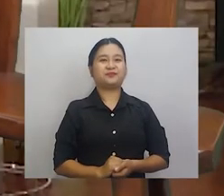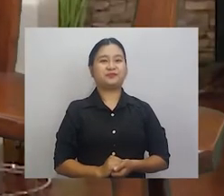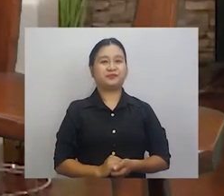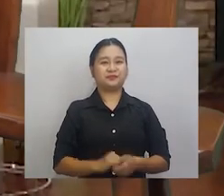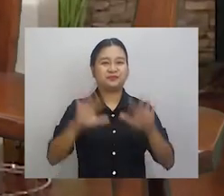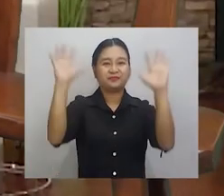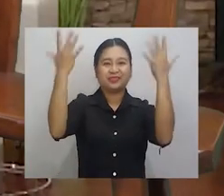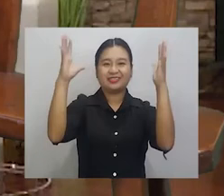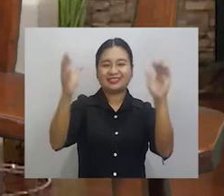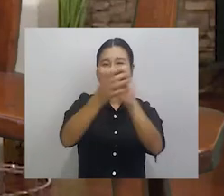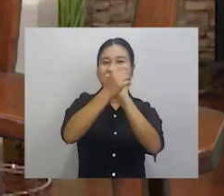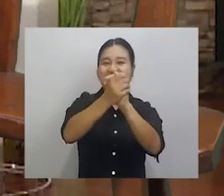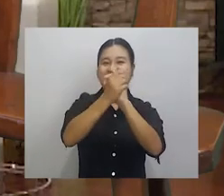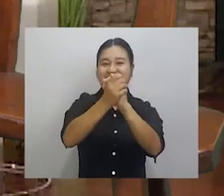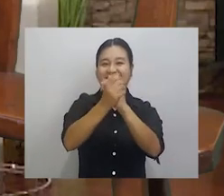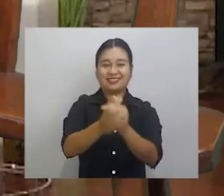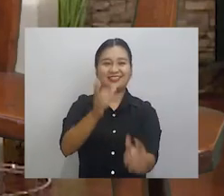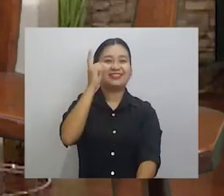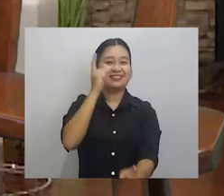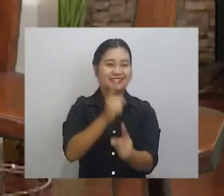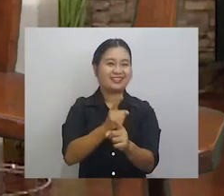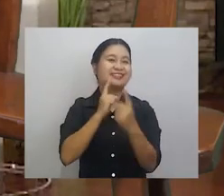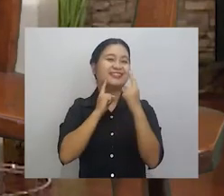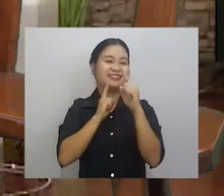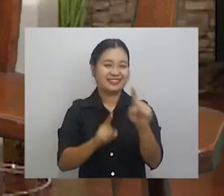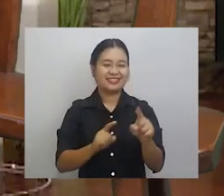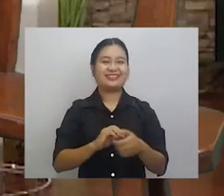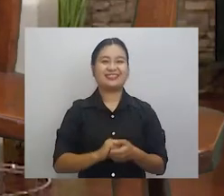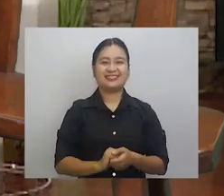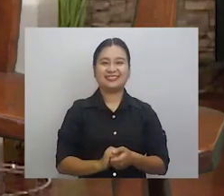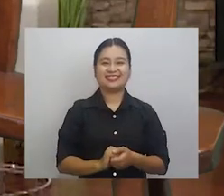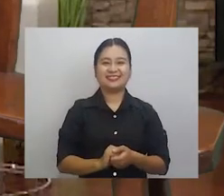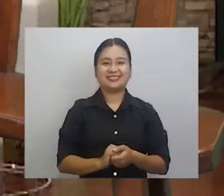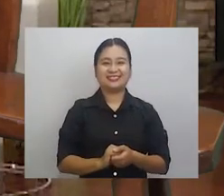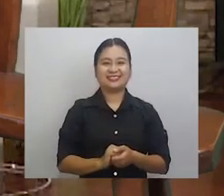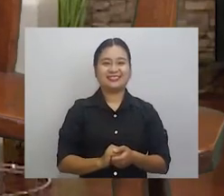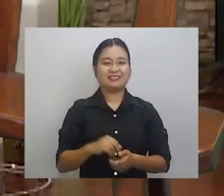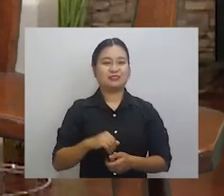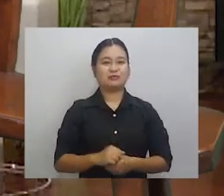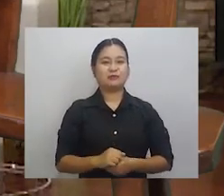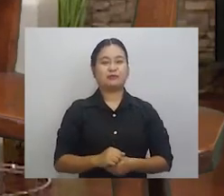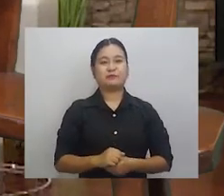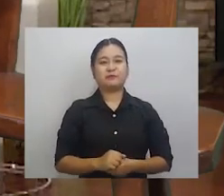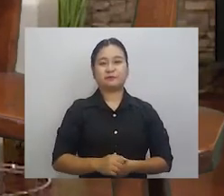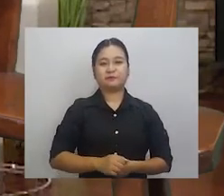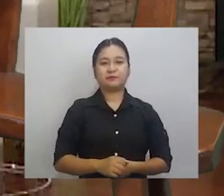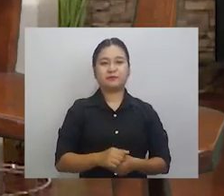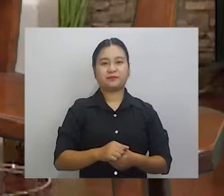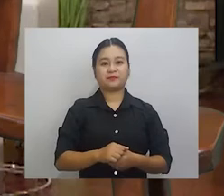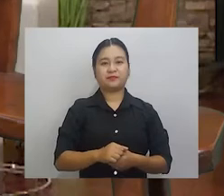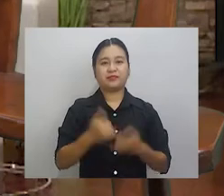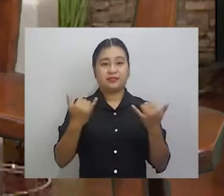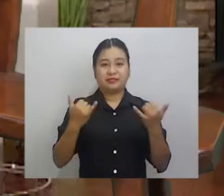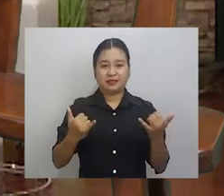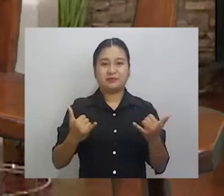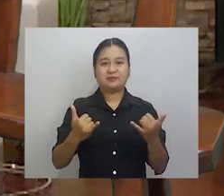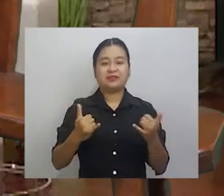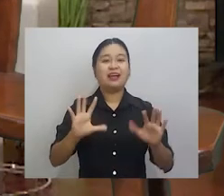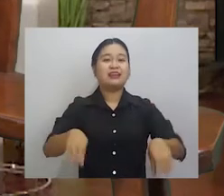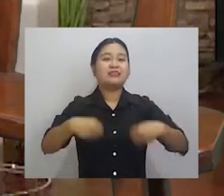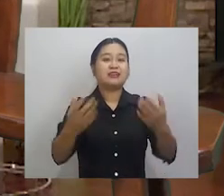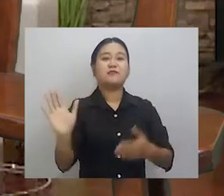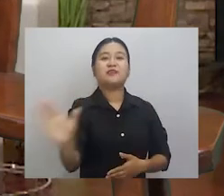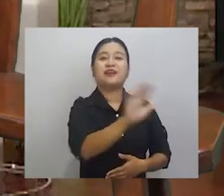Ayan! Binabati ko kayo na nakuha ninyo ng tama ang ating sulitin natin. Dahil dyan, bigyan ninyo ng